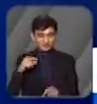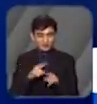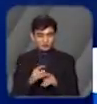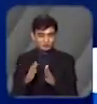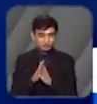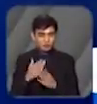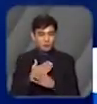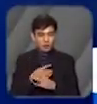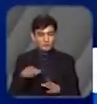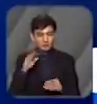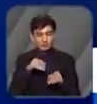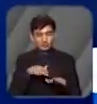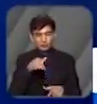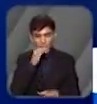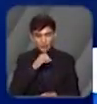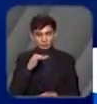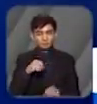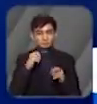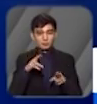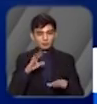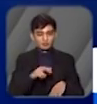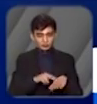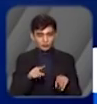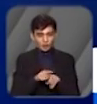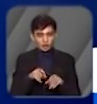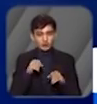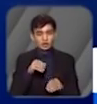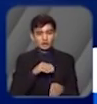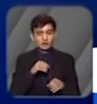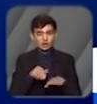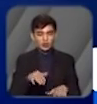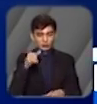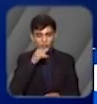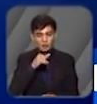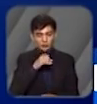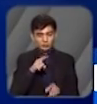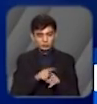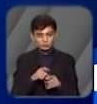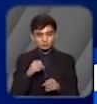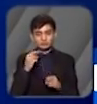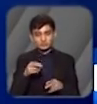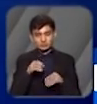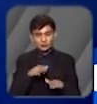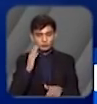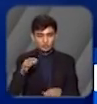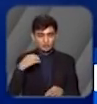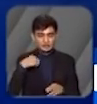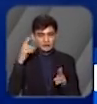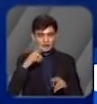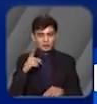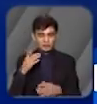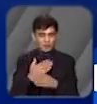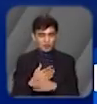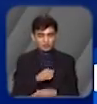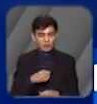ешкім шеше алмайды. Органдар да шешетін шығар, бірақ білмеймін қалай шешеттерін.